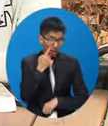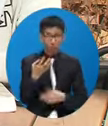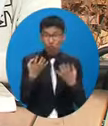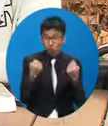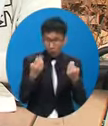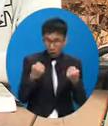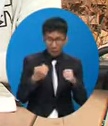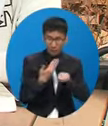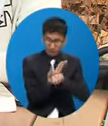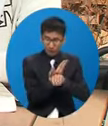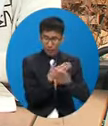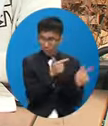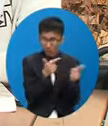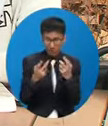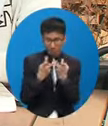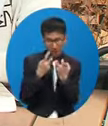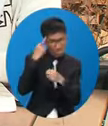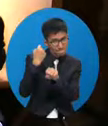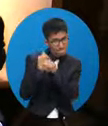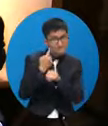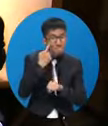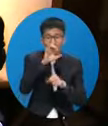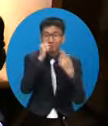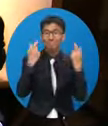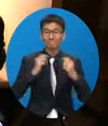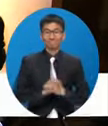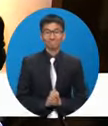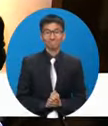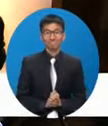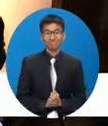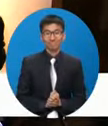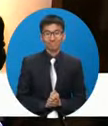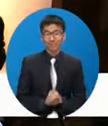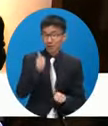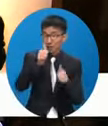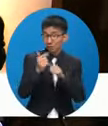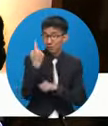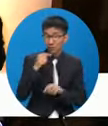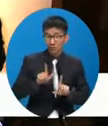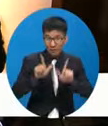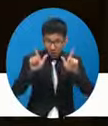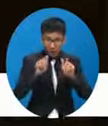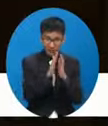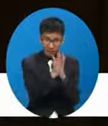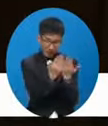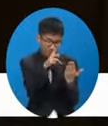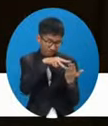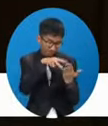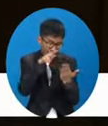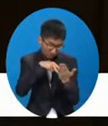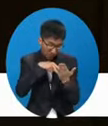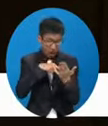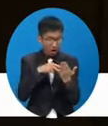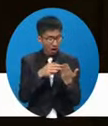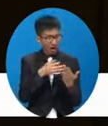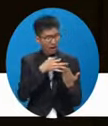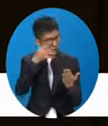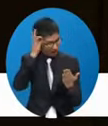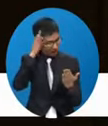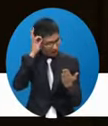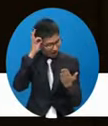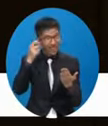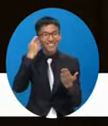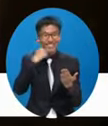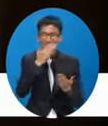방식들을 정리해보라고 조언합니다. 특히 수능 전날에는 교과서를 보면서 몰랐던 개념들을 훑어보는 것이 도움이